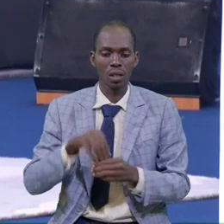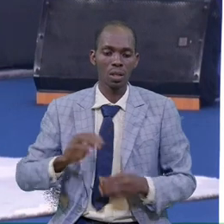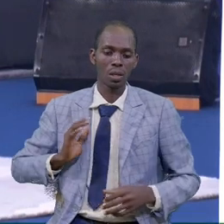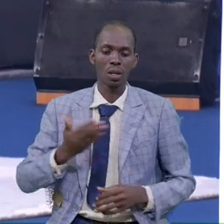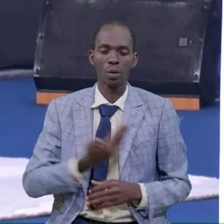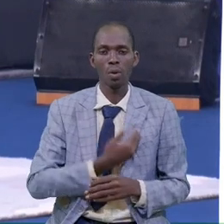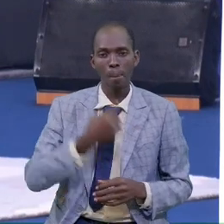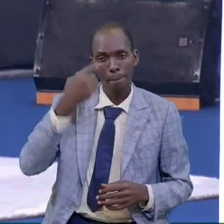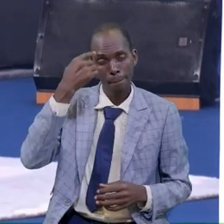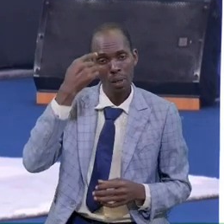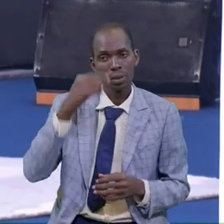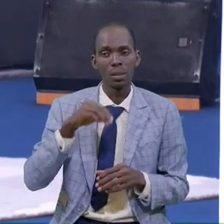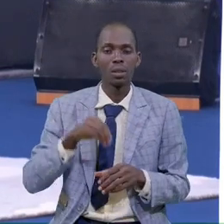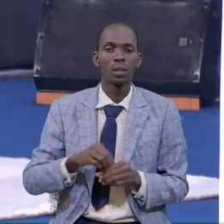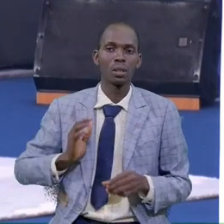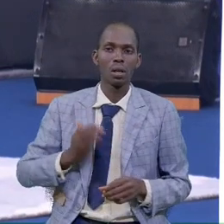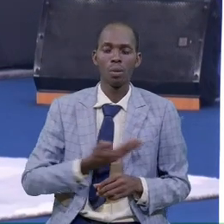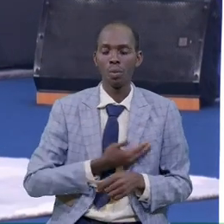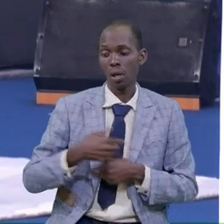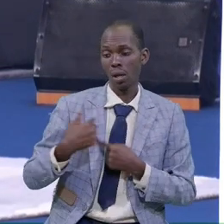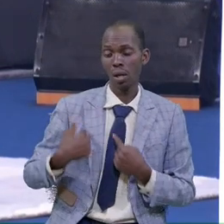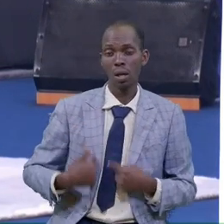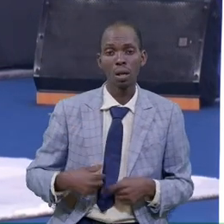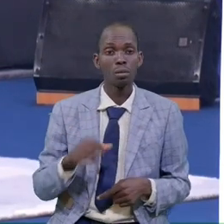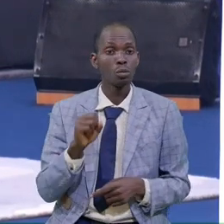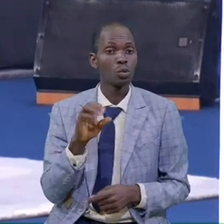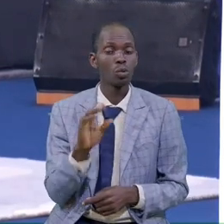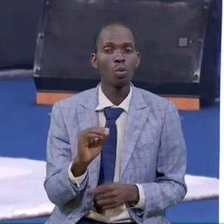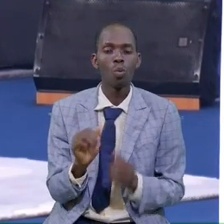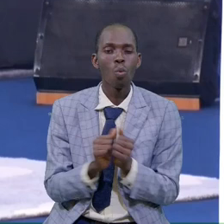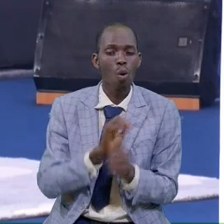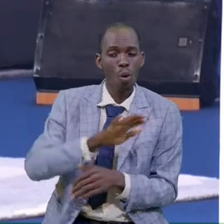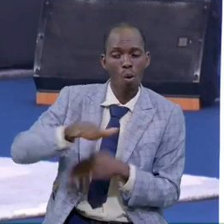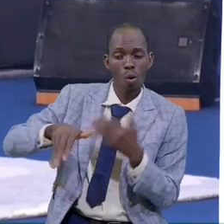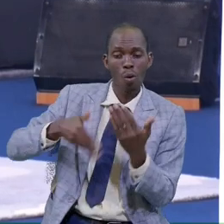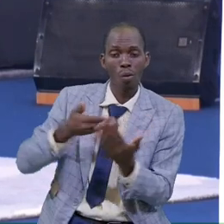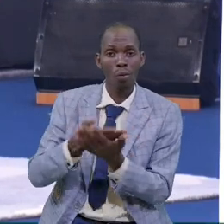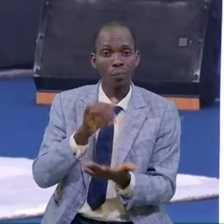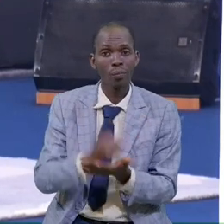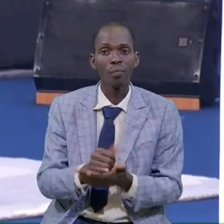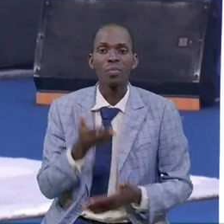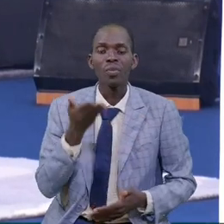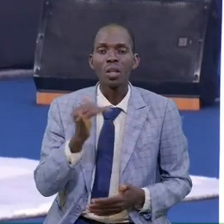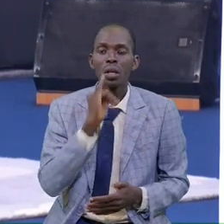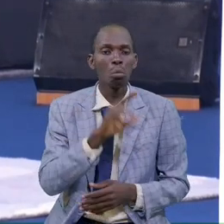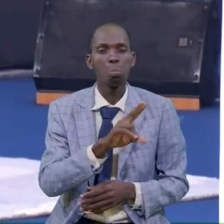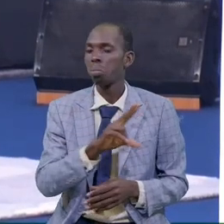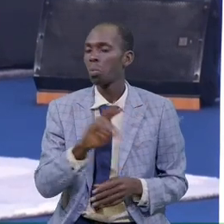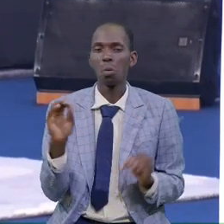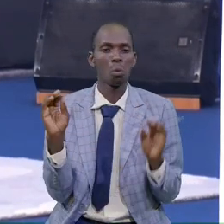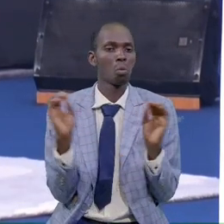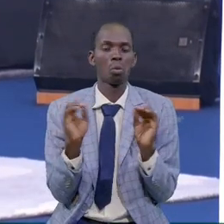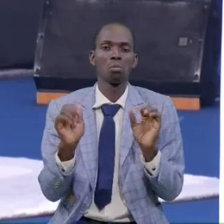pensées, dans nos cœurs. Alors, avec tout cela, il n'y a plus d'impossibilité.